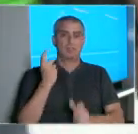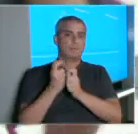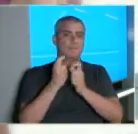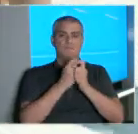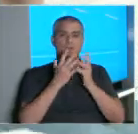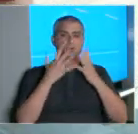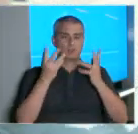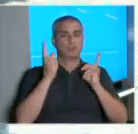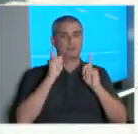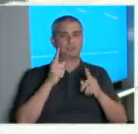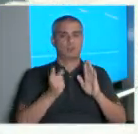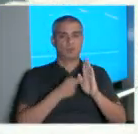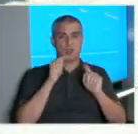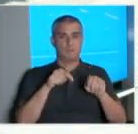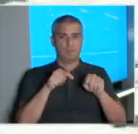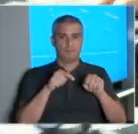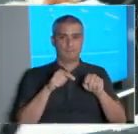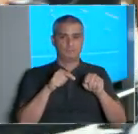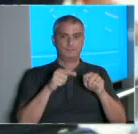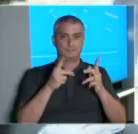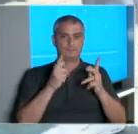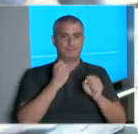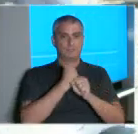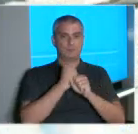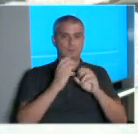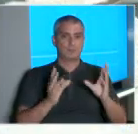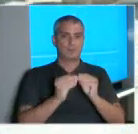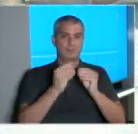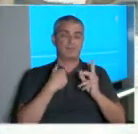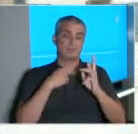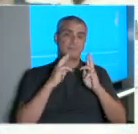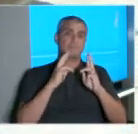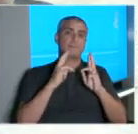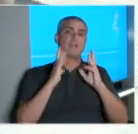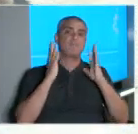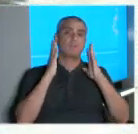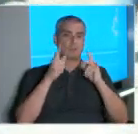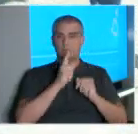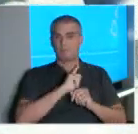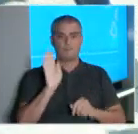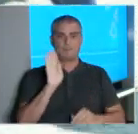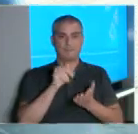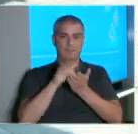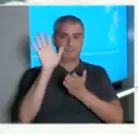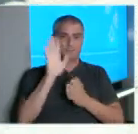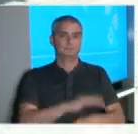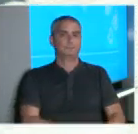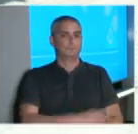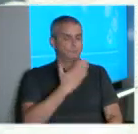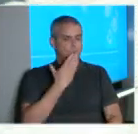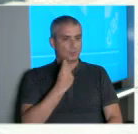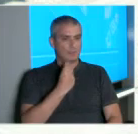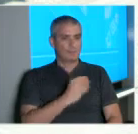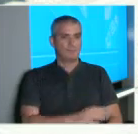המפלגות הגדולות יצטרכו הפעם ללכת יחד, ואני מקווה מאוד שזה בלי ביבי. תודה